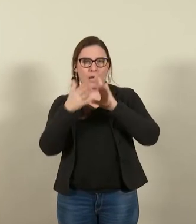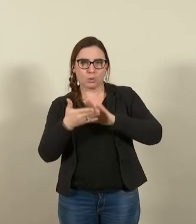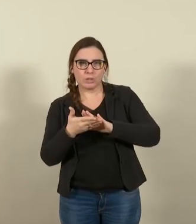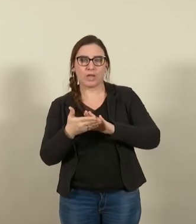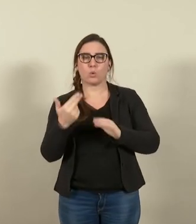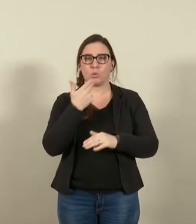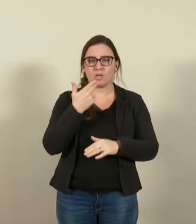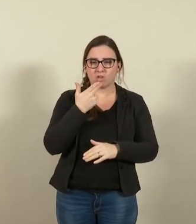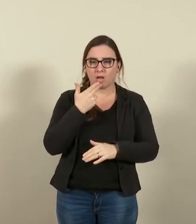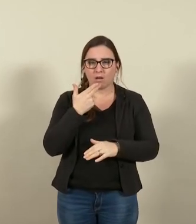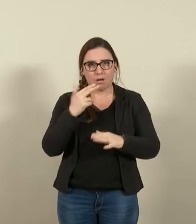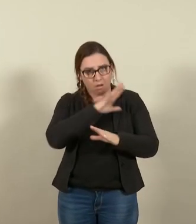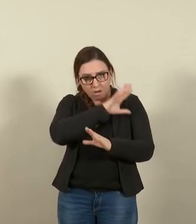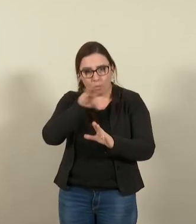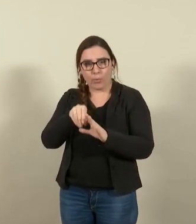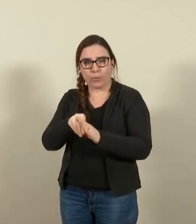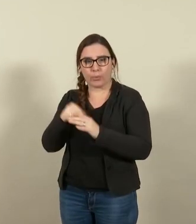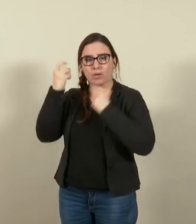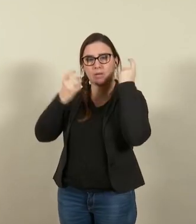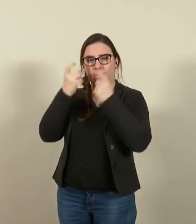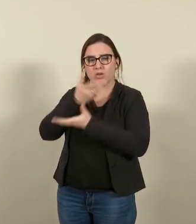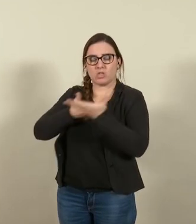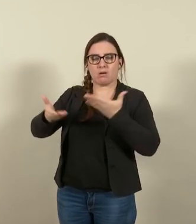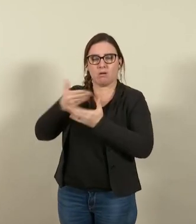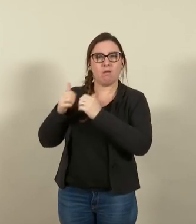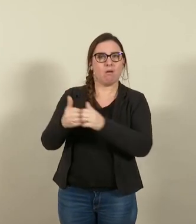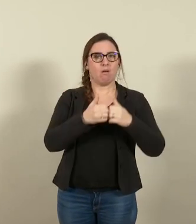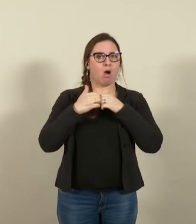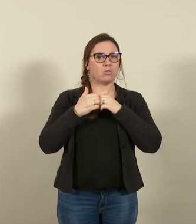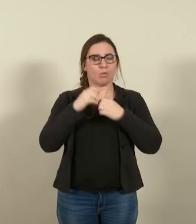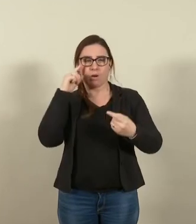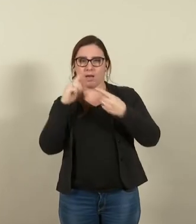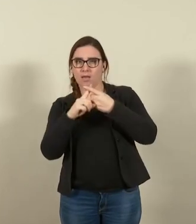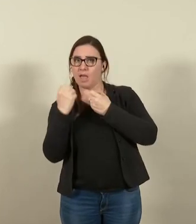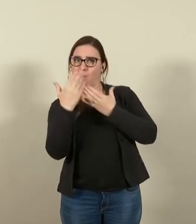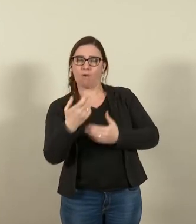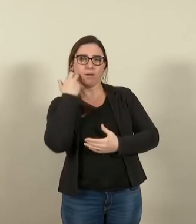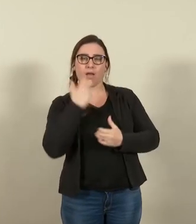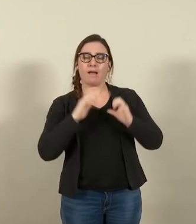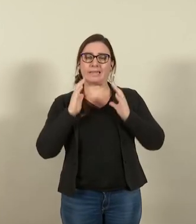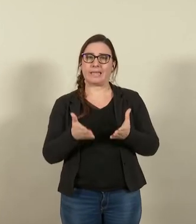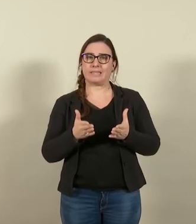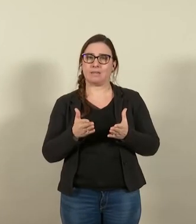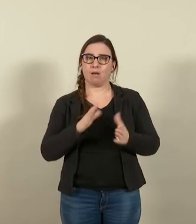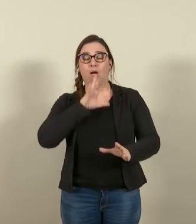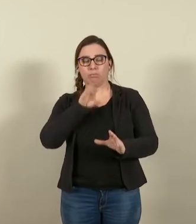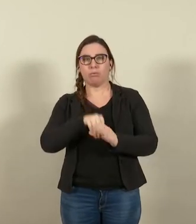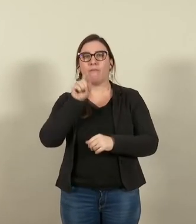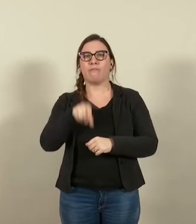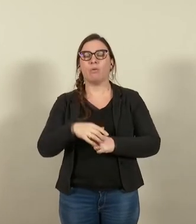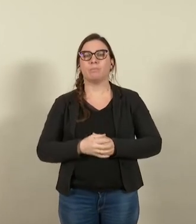d'usagers soient associé aux réflexions et aux décisions concernant l'offre ferroviaire sur notre